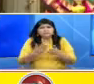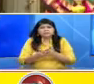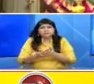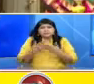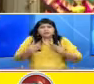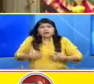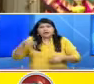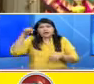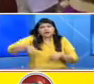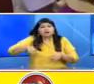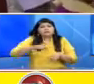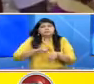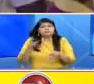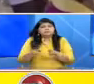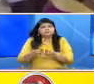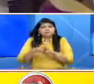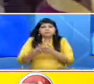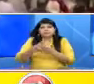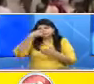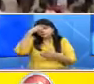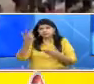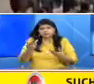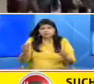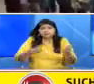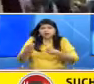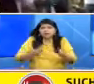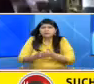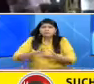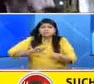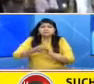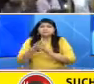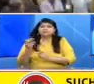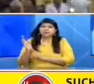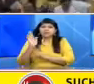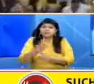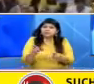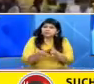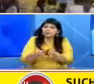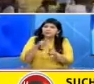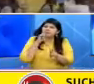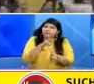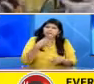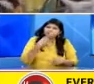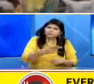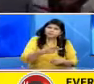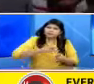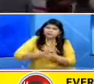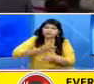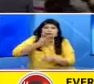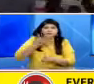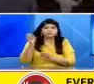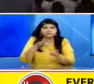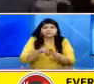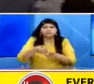जो आज भी समस्याओं के समाधान के लिए उदाहरण दे सकता हो, प्रेरणा दे सकता हो। हर